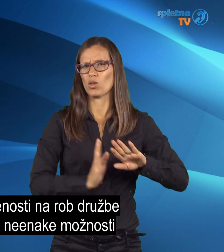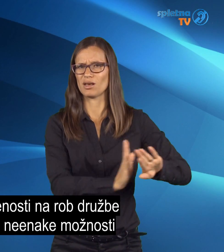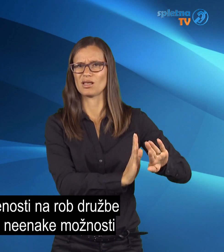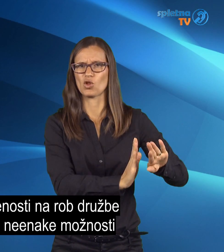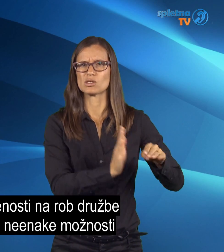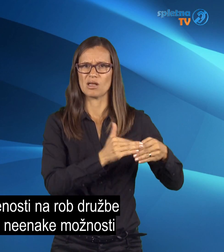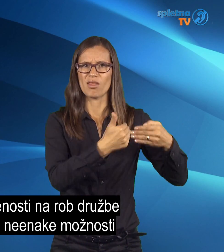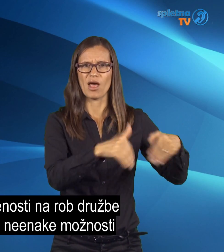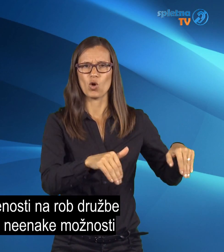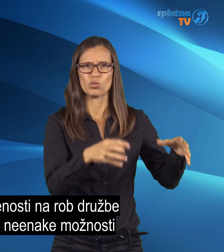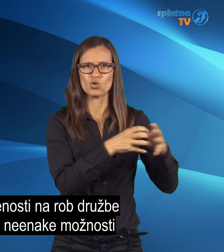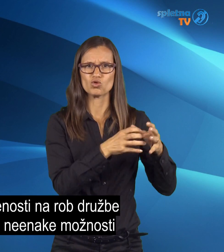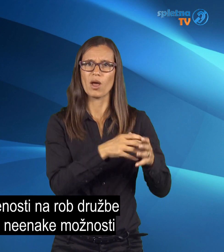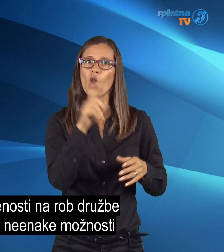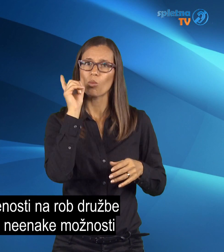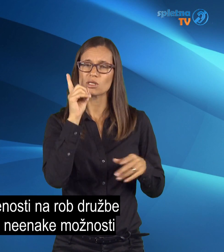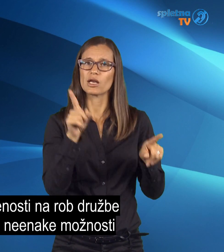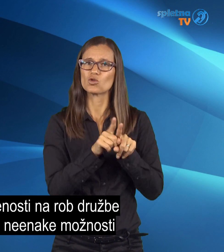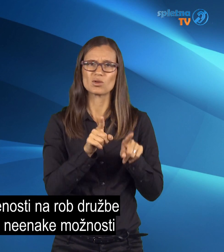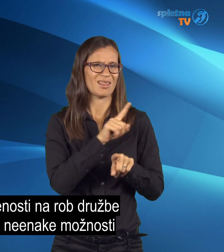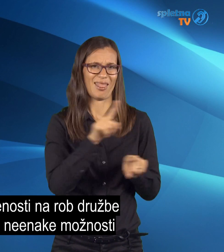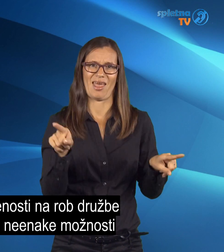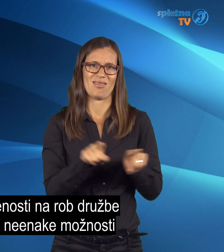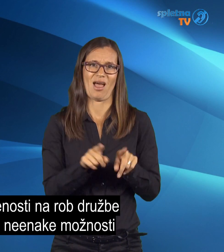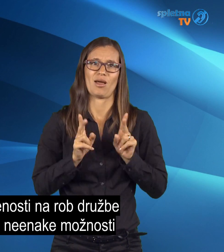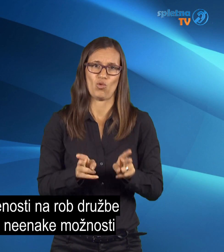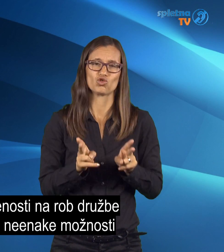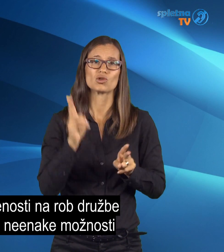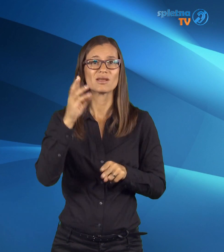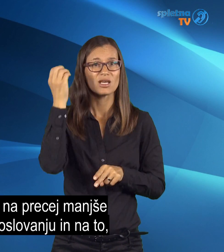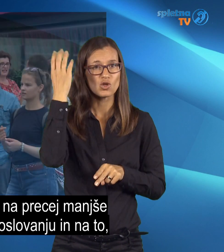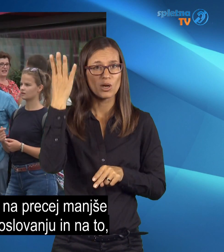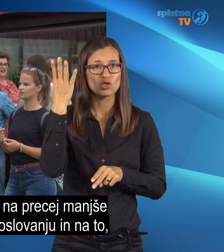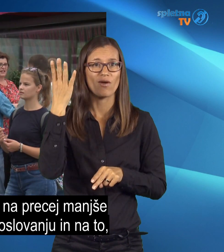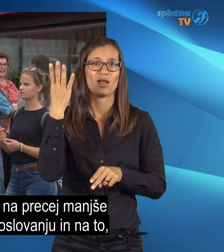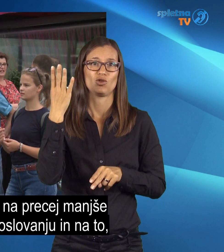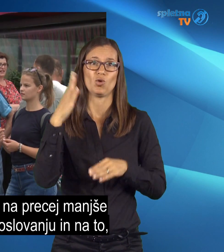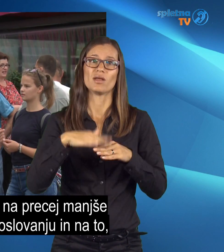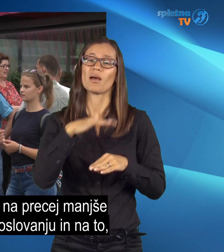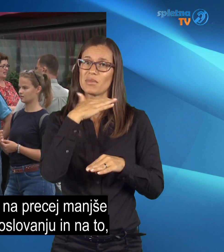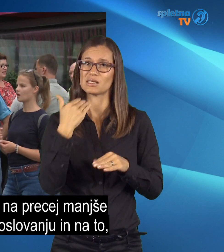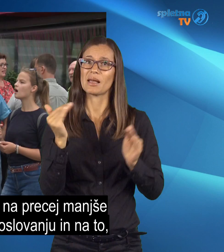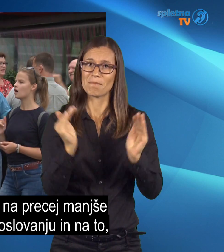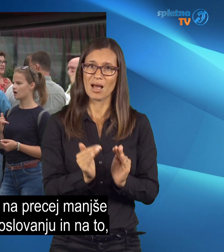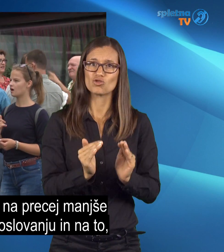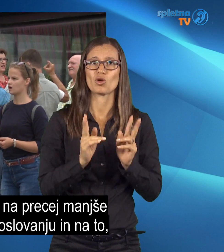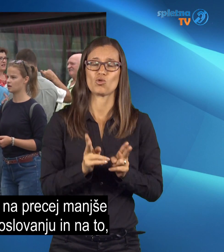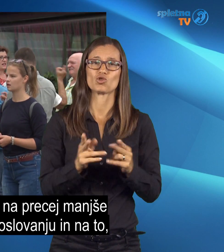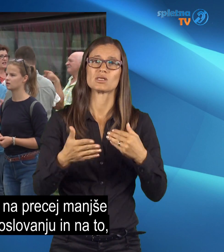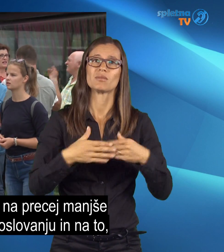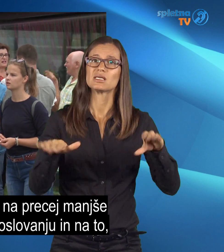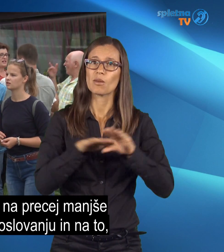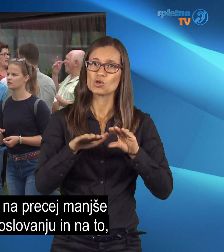Gluhi poleg odrinjenosti na rob družbe opozarjajo tudi na neenake možnosti v izobraževanju, na precej